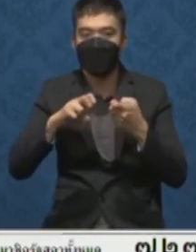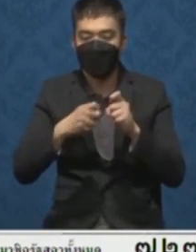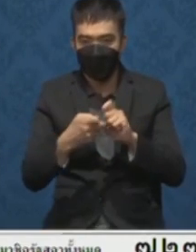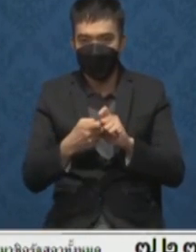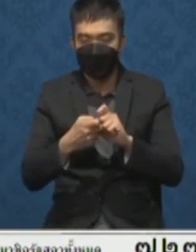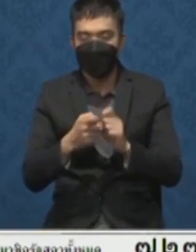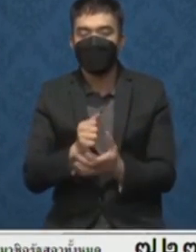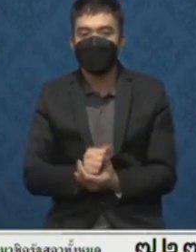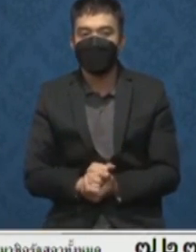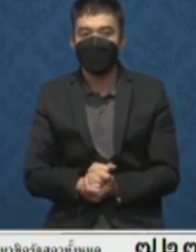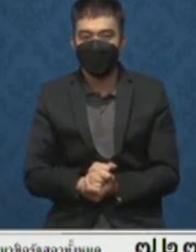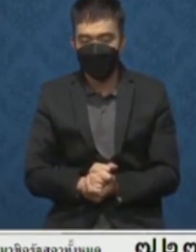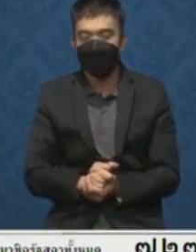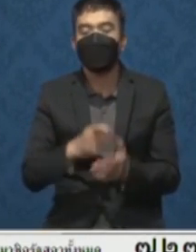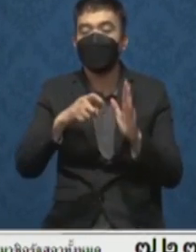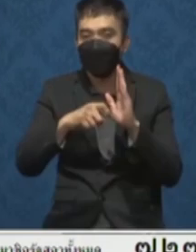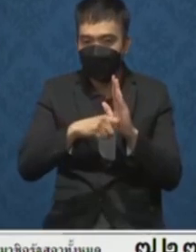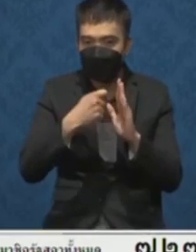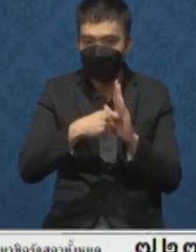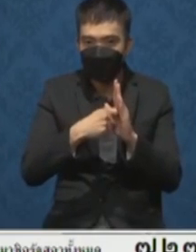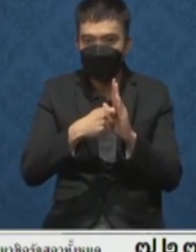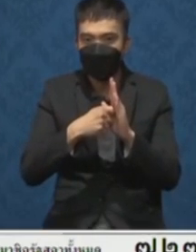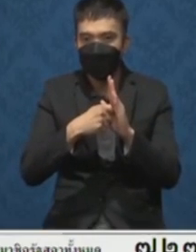และกเป็นเหตุเป็ผลว่า